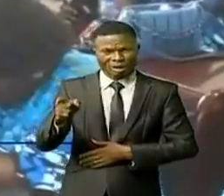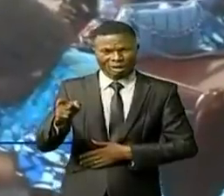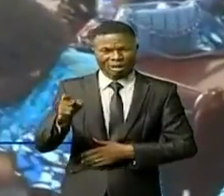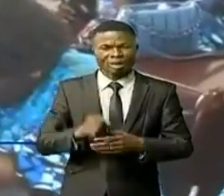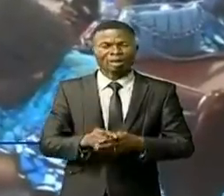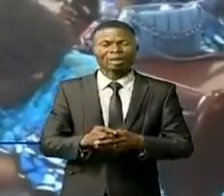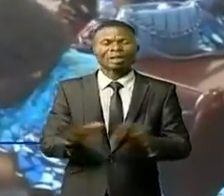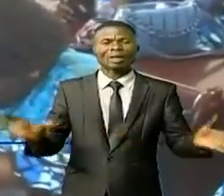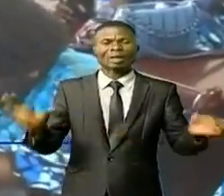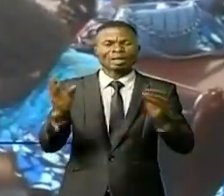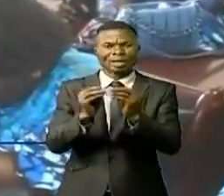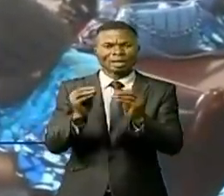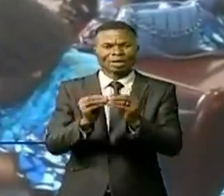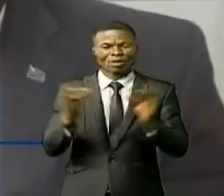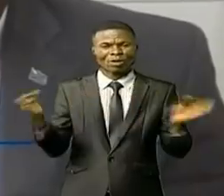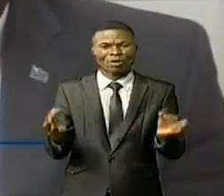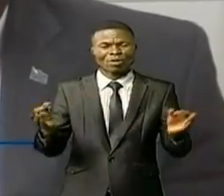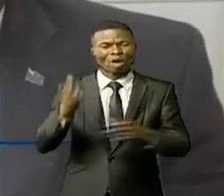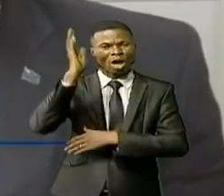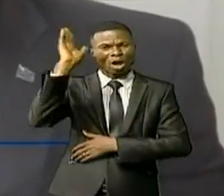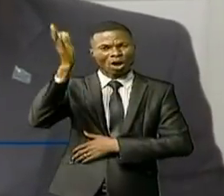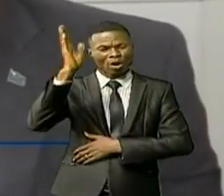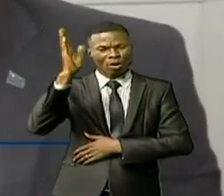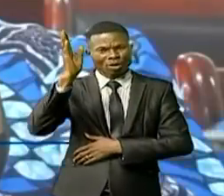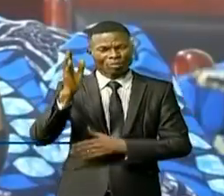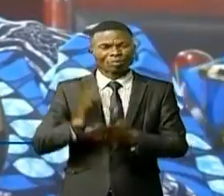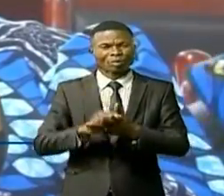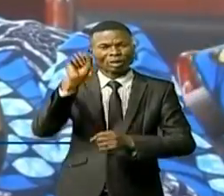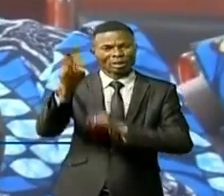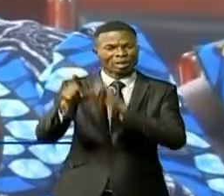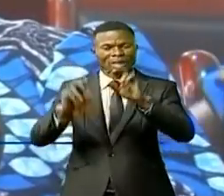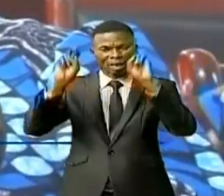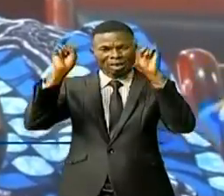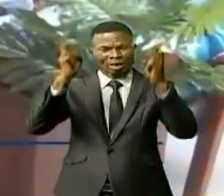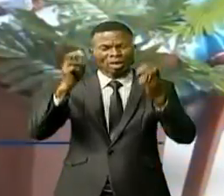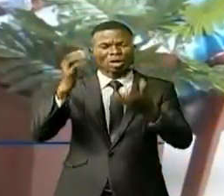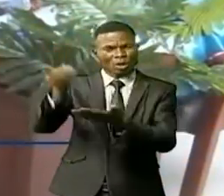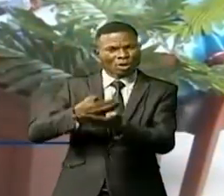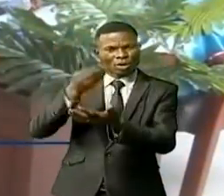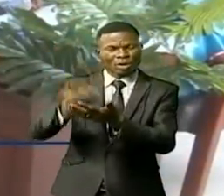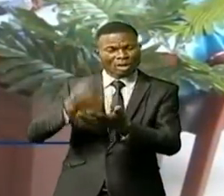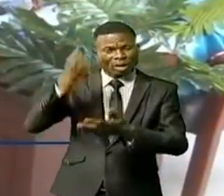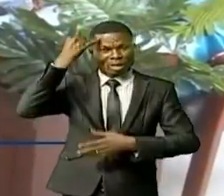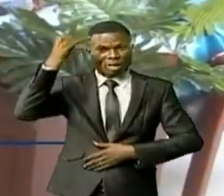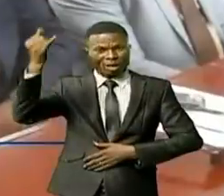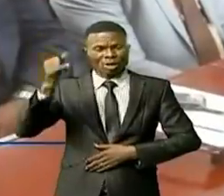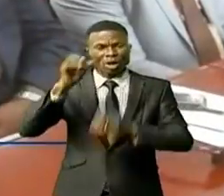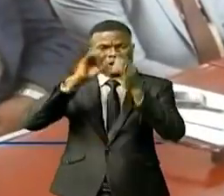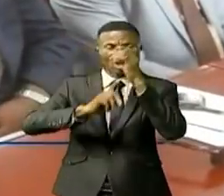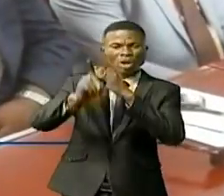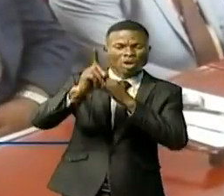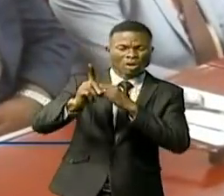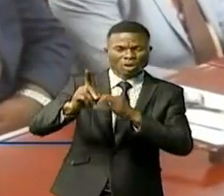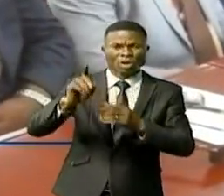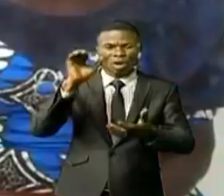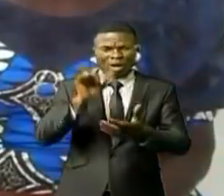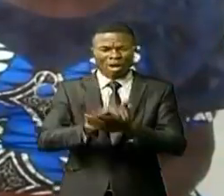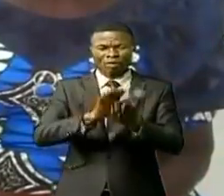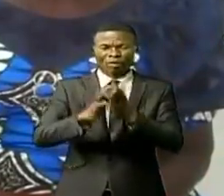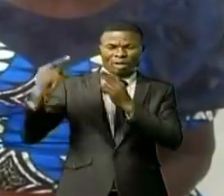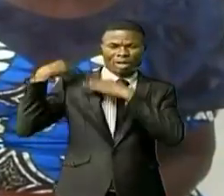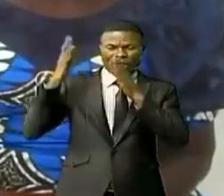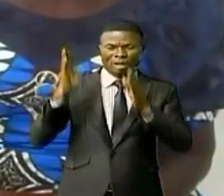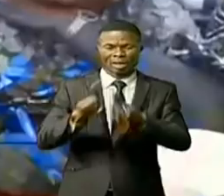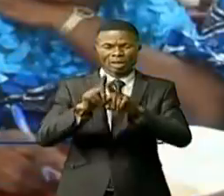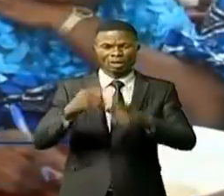sont retrouvées dans une conférence avec un sous-thème exploité dans le sens de la promotion de l'autonomisation des femmes et des